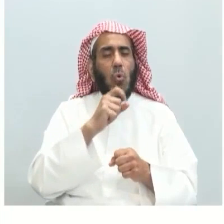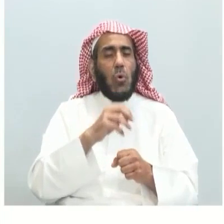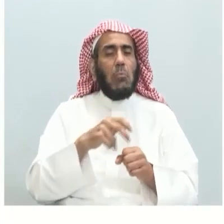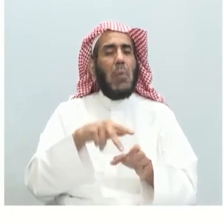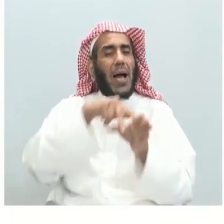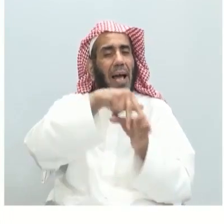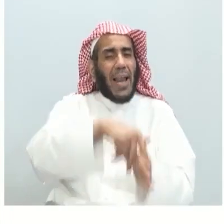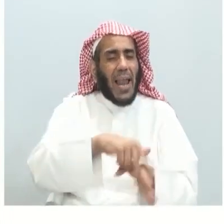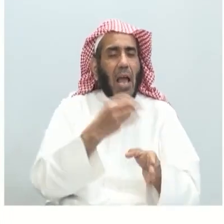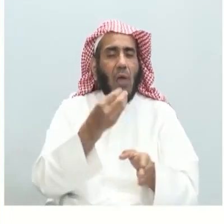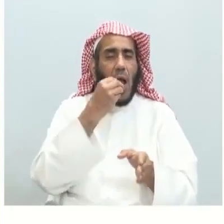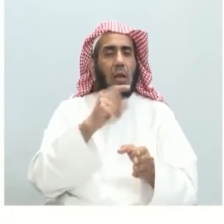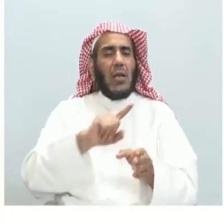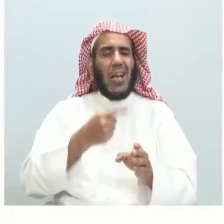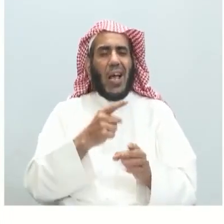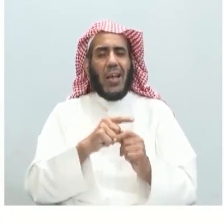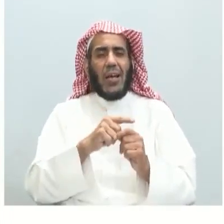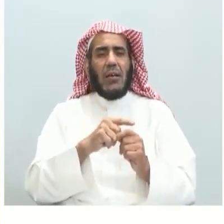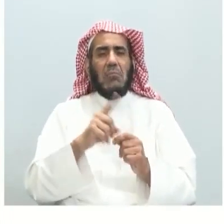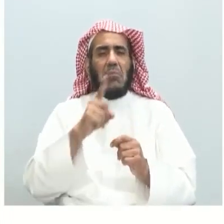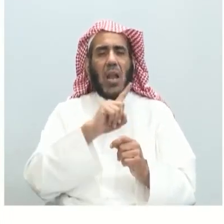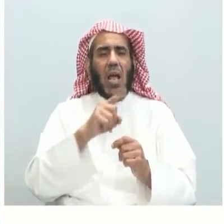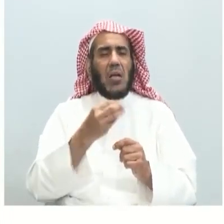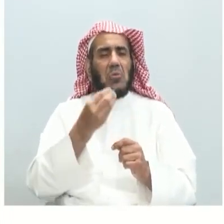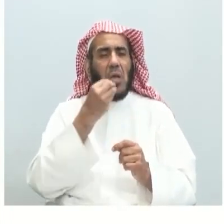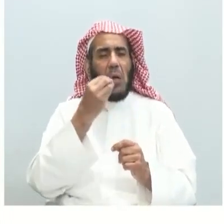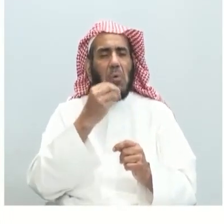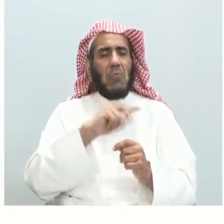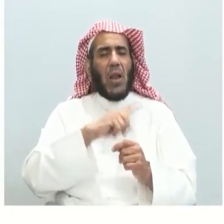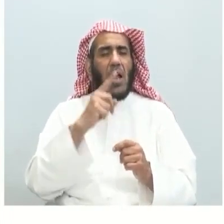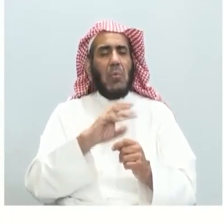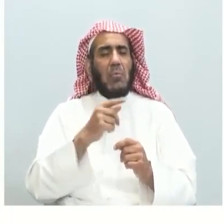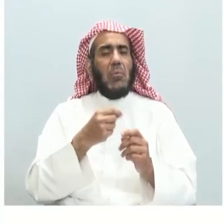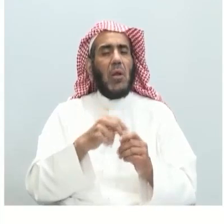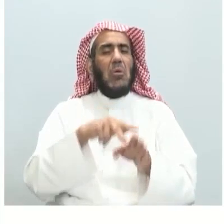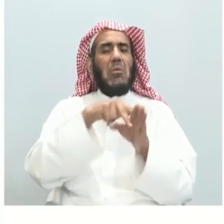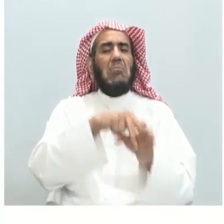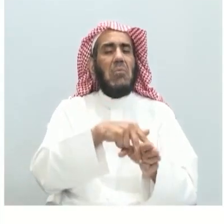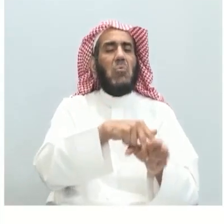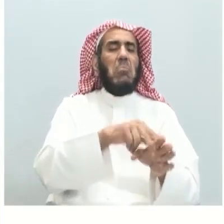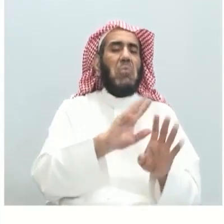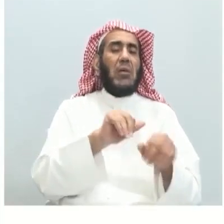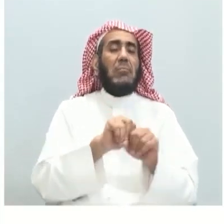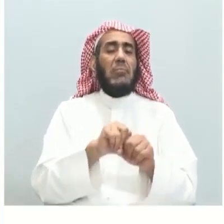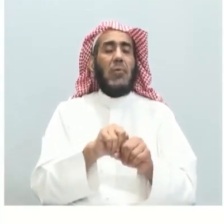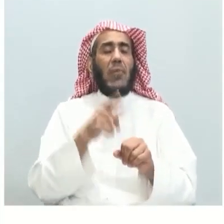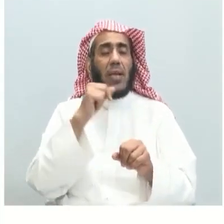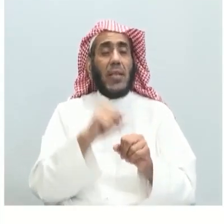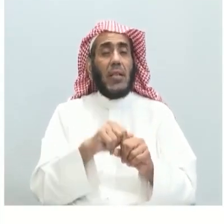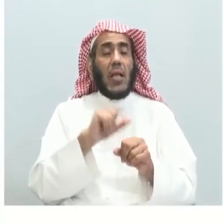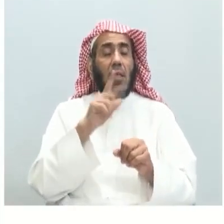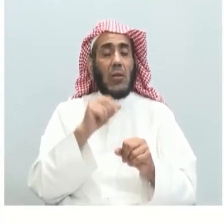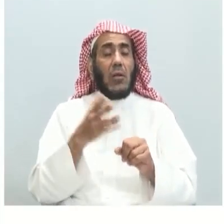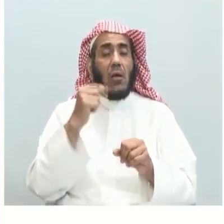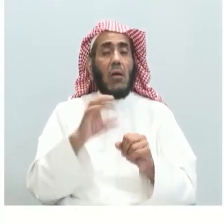في اكلها الا انها لا تستعمل في الغالب للاكل وانما تستعمل للركوب فاذا ذكر جل